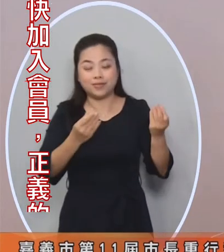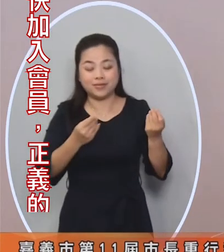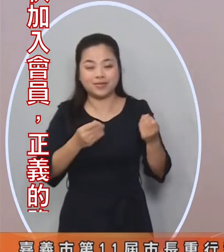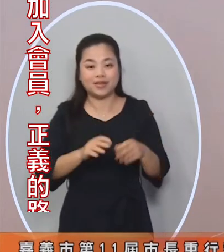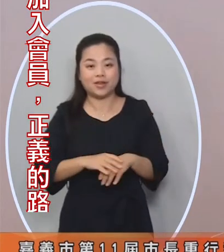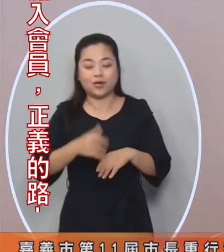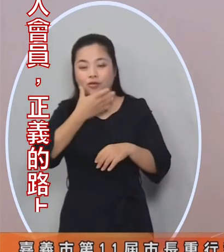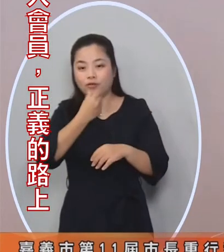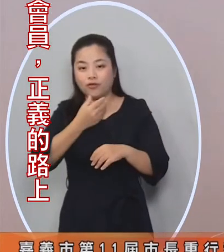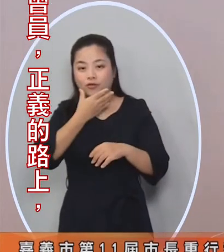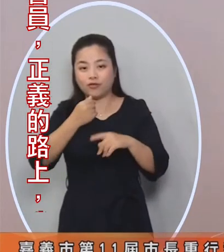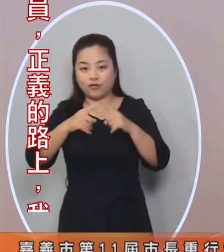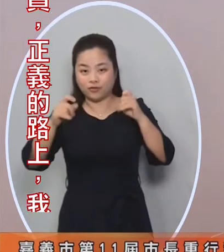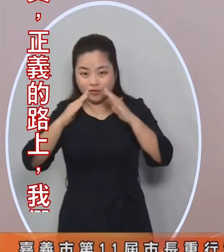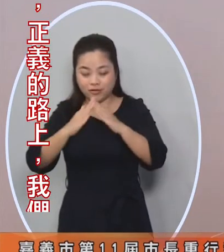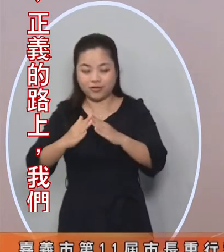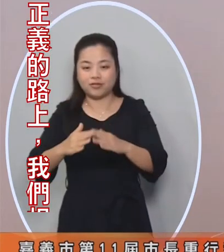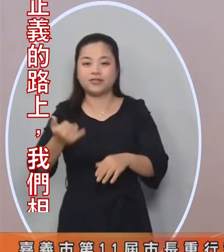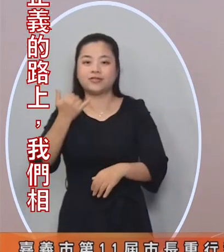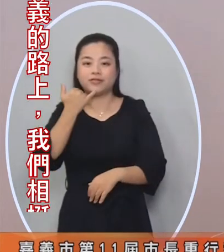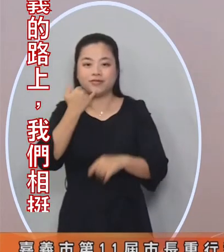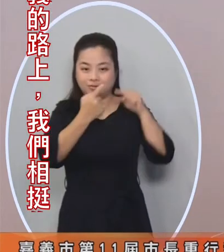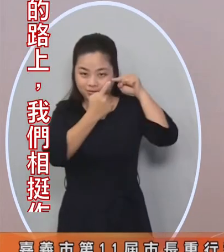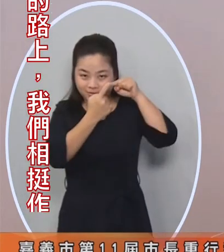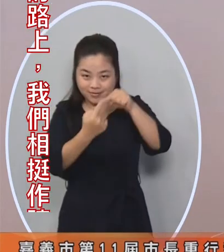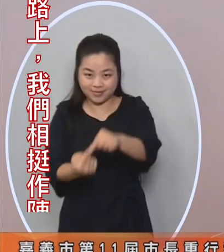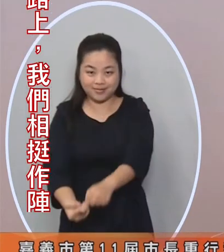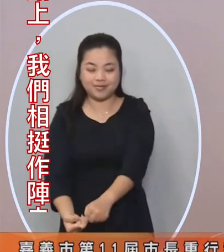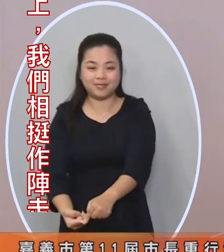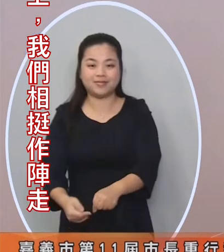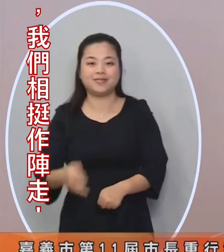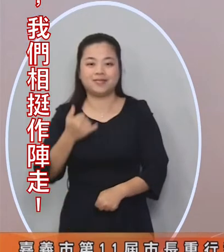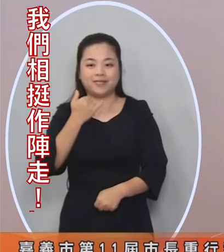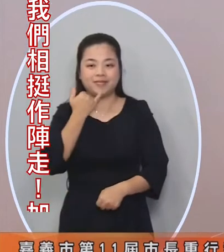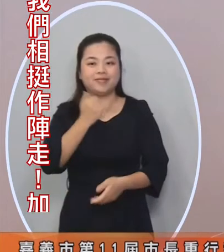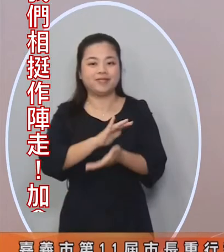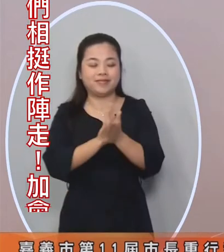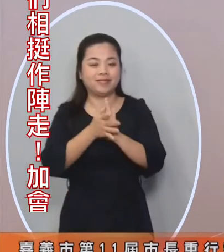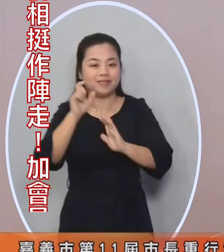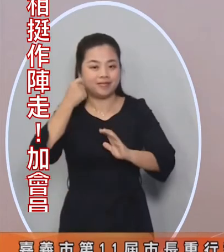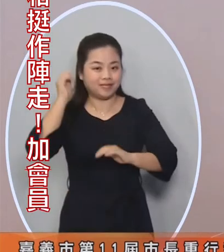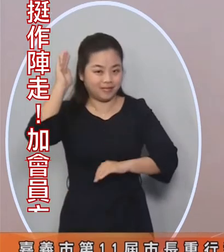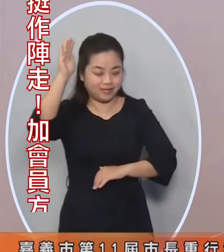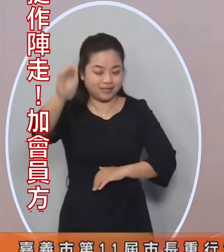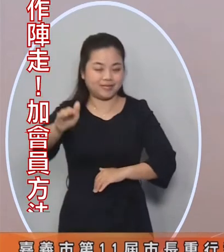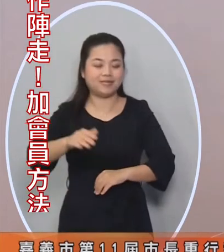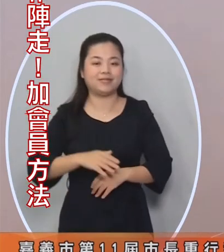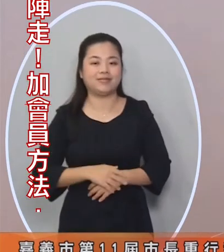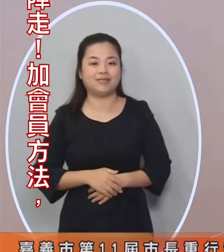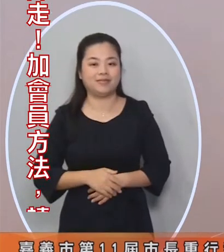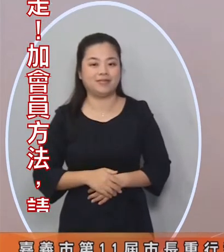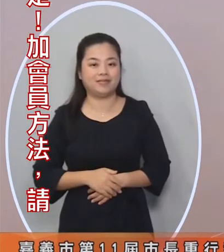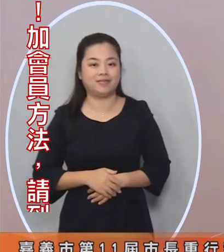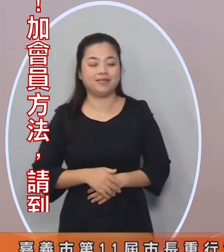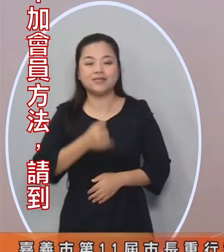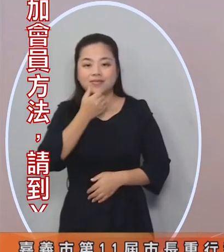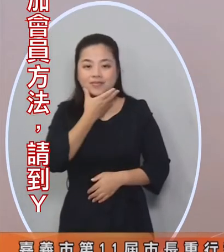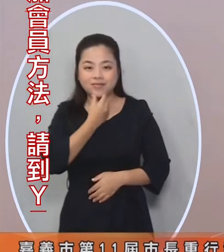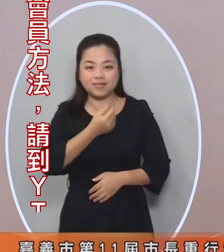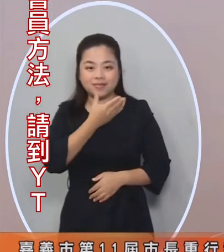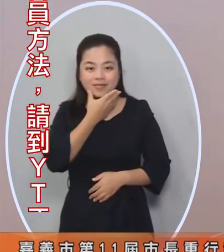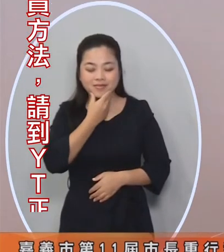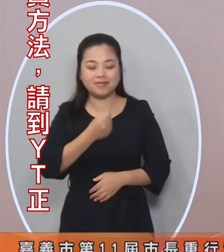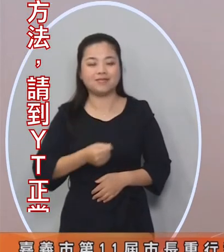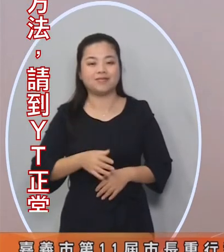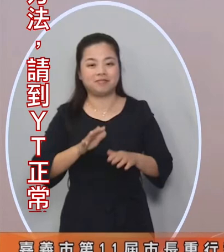让幸福城市幸福能够继续下来，能够成为嘉义的未来市，所以幸福